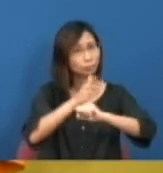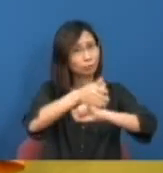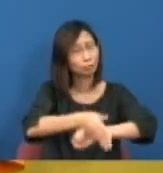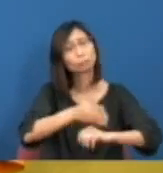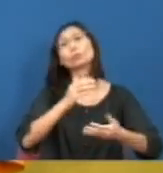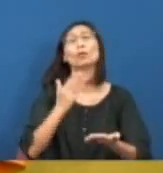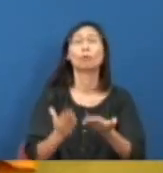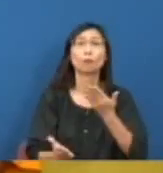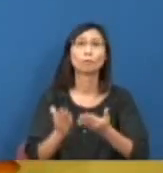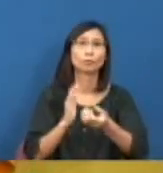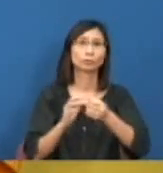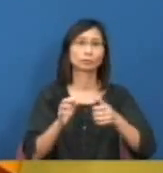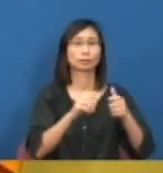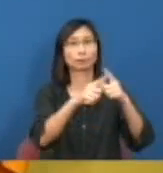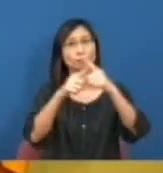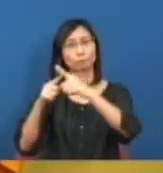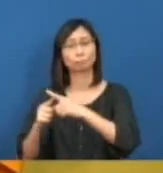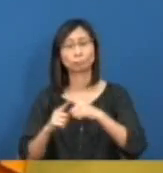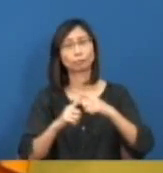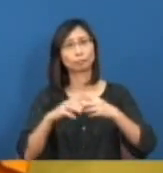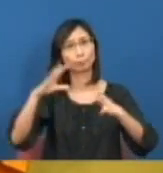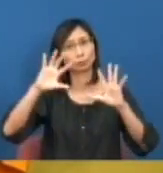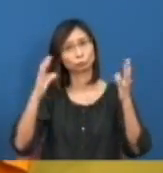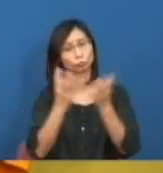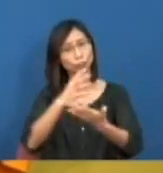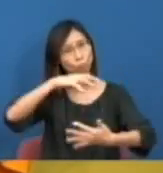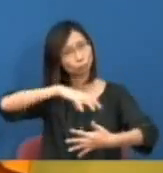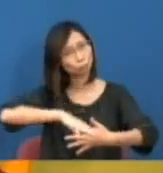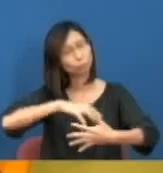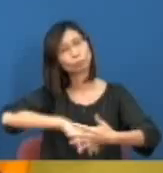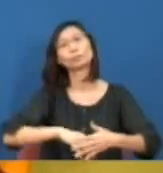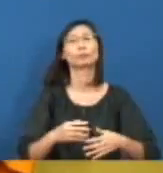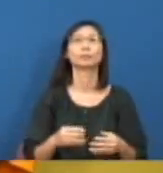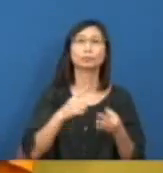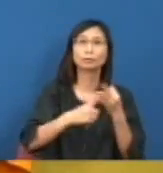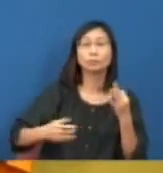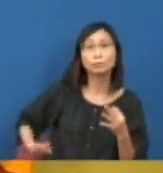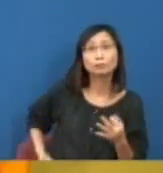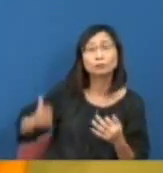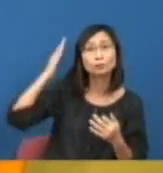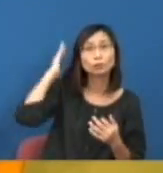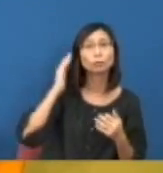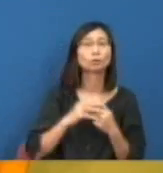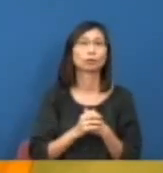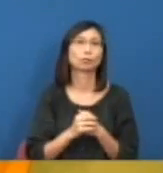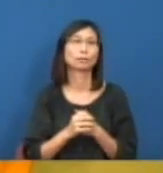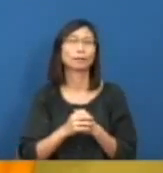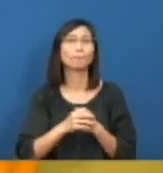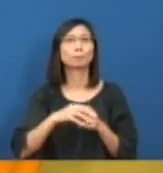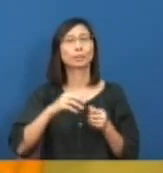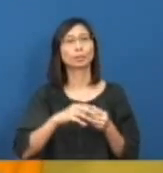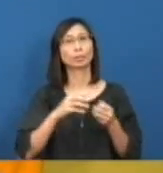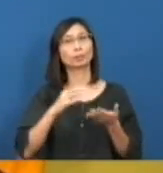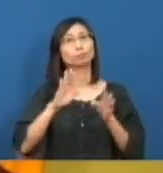民陣營裏邊，即係究竟司徒華嗰個位，即係嗰個位置係咪因為要顧住司徒華嗰個猿人嗰個形象或者